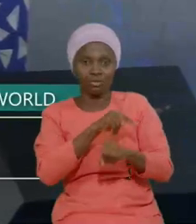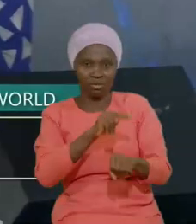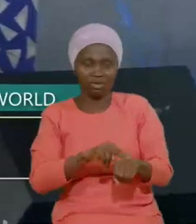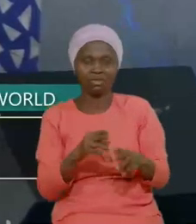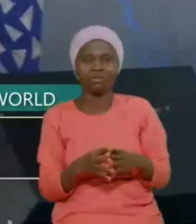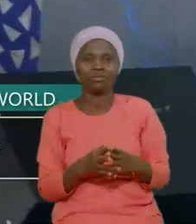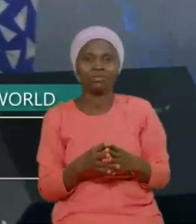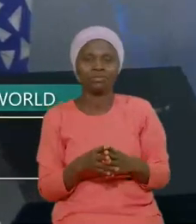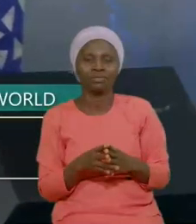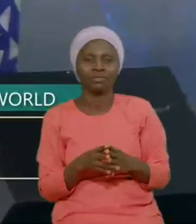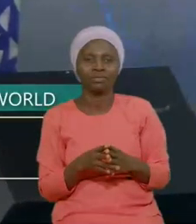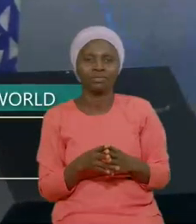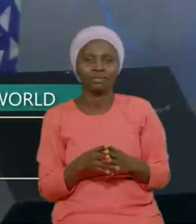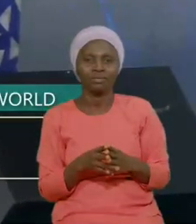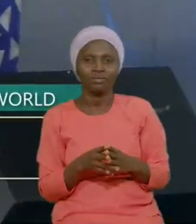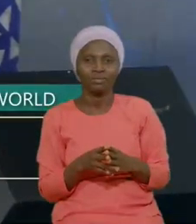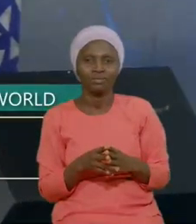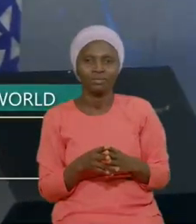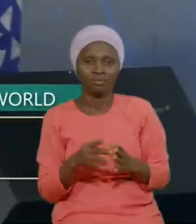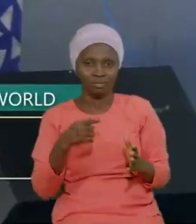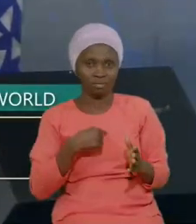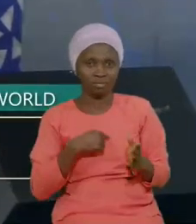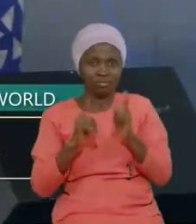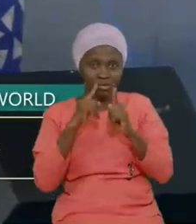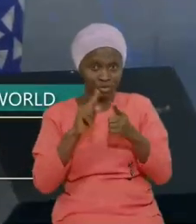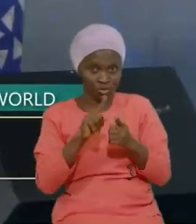Il est devenu l'un des plus grands hommes de sa nation.